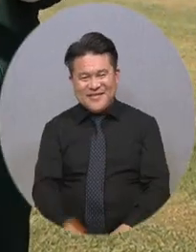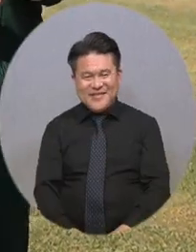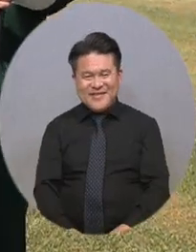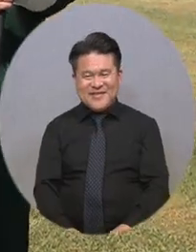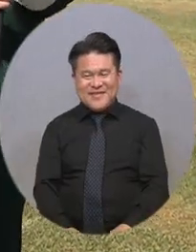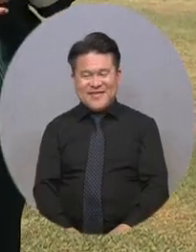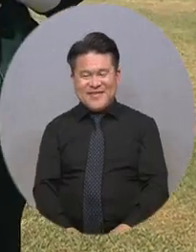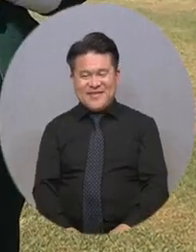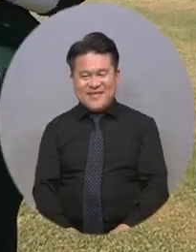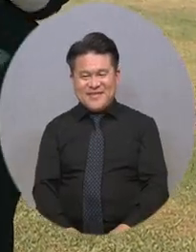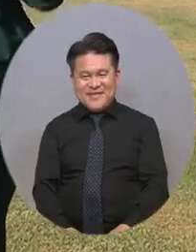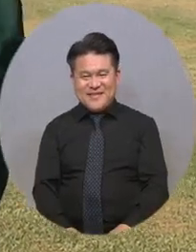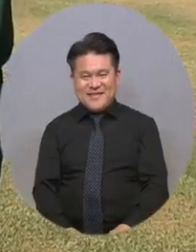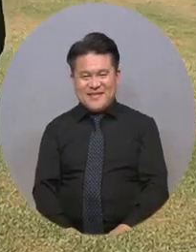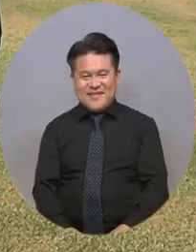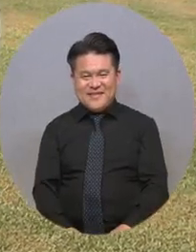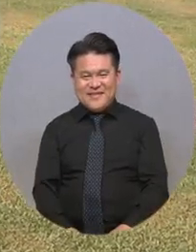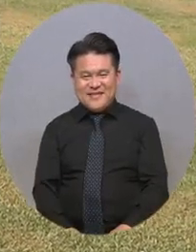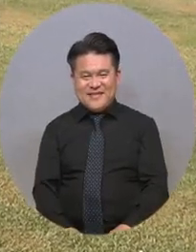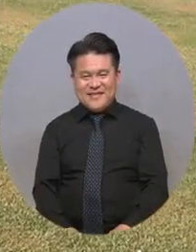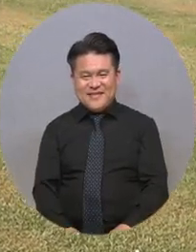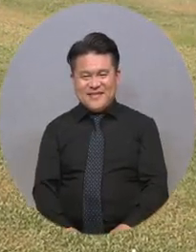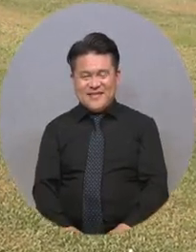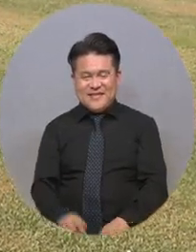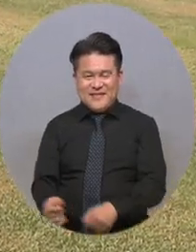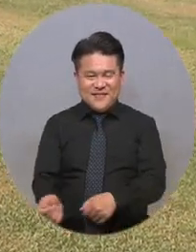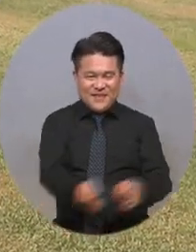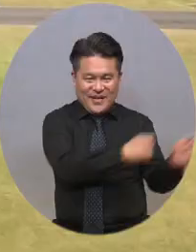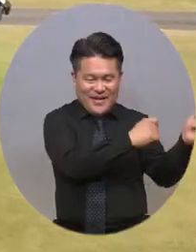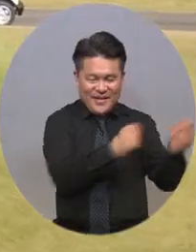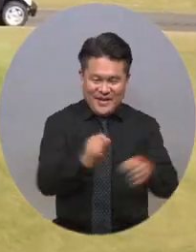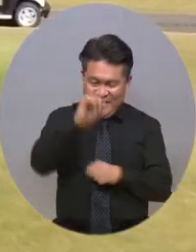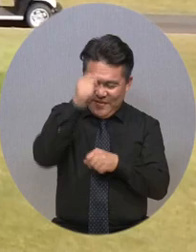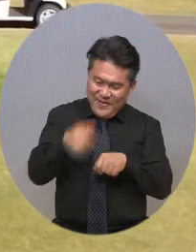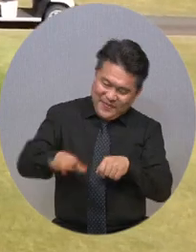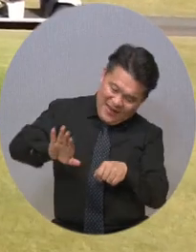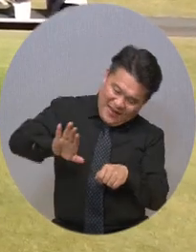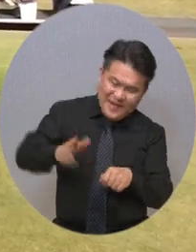비둘기 한번 쫙 하시고 아, 발바닥 보이시고. 아...